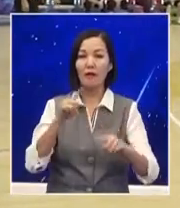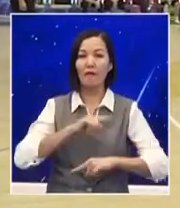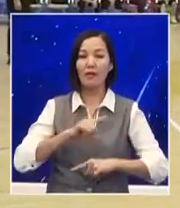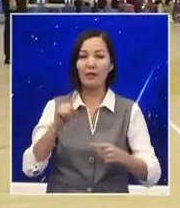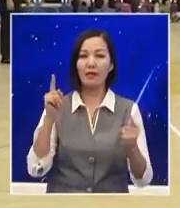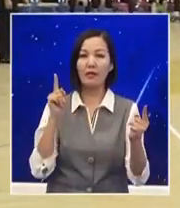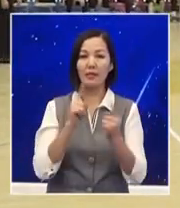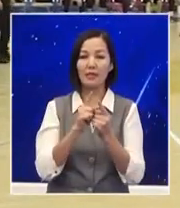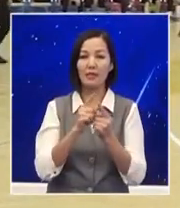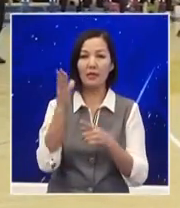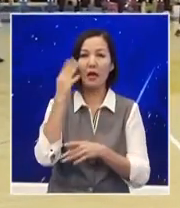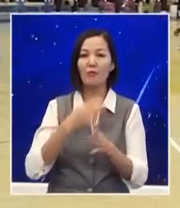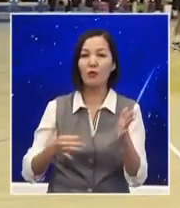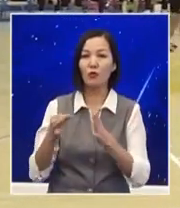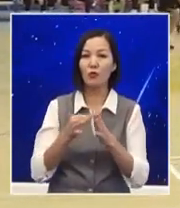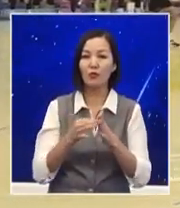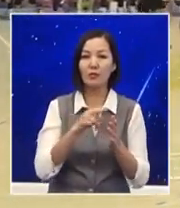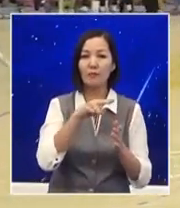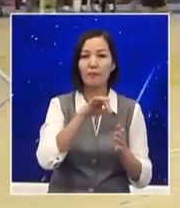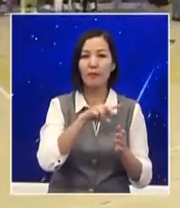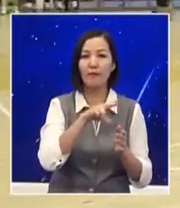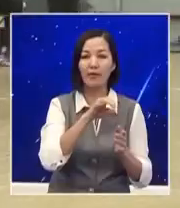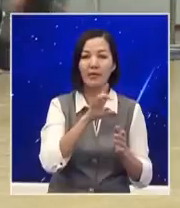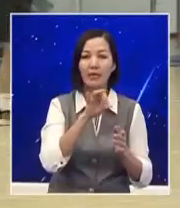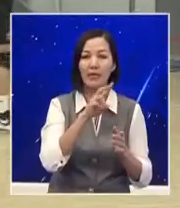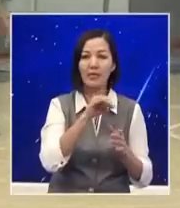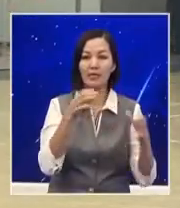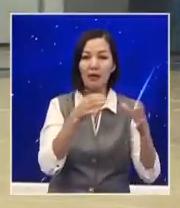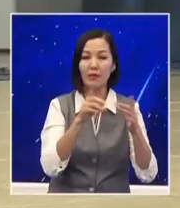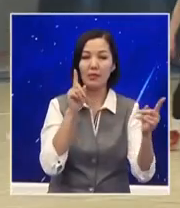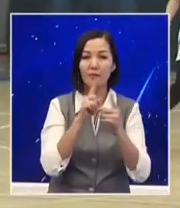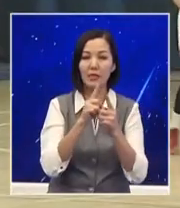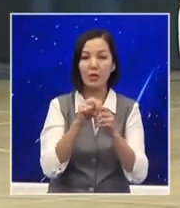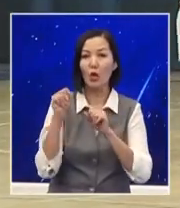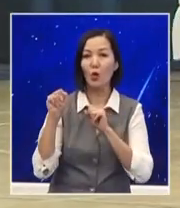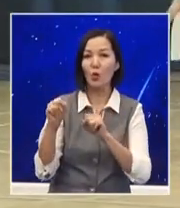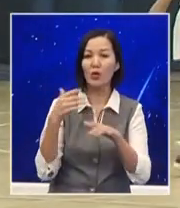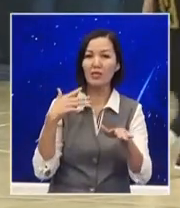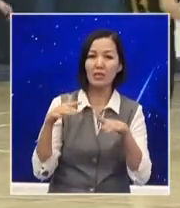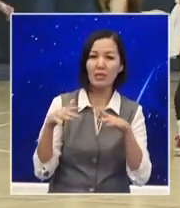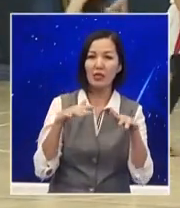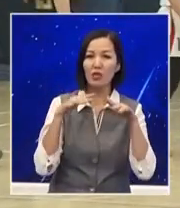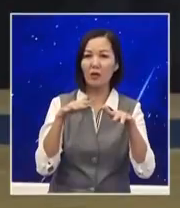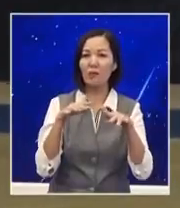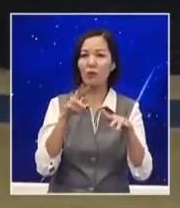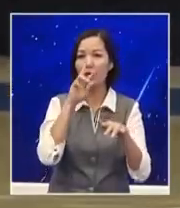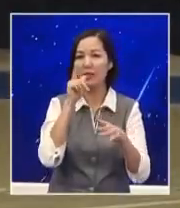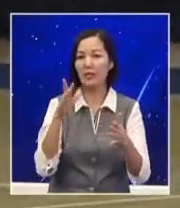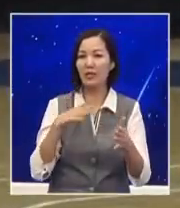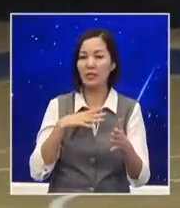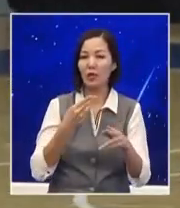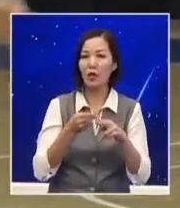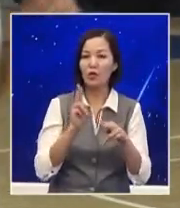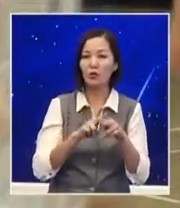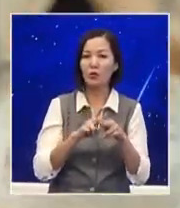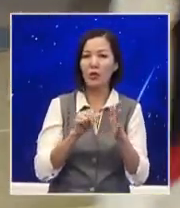кезеңнің алғашқы ойынын Алматы облысының құрамасы павлодарлық Ертіс ұжымымен өткізді. Жерлестеріміз қорғаныста сылбыр қимылдап, шабуылда көп қателесті. Осының